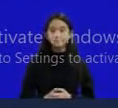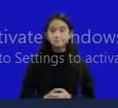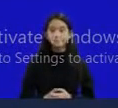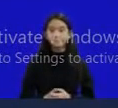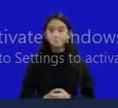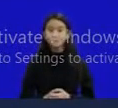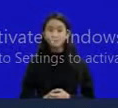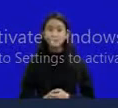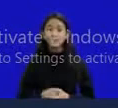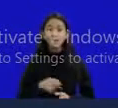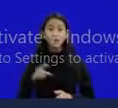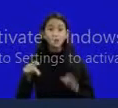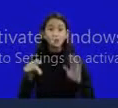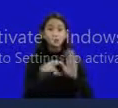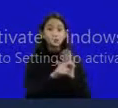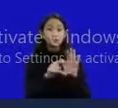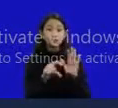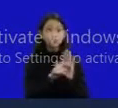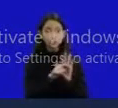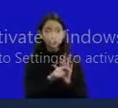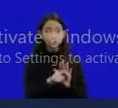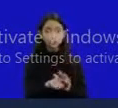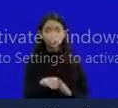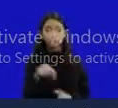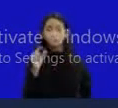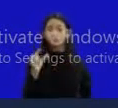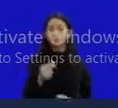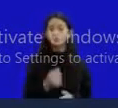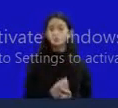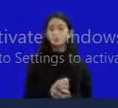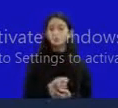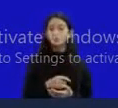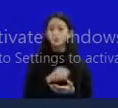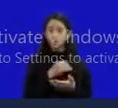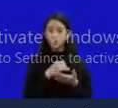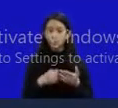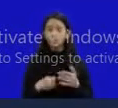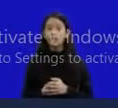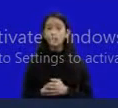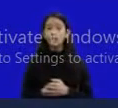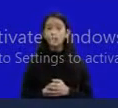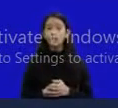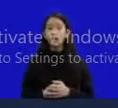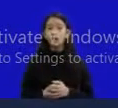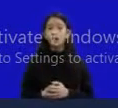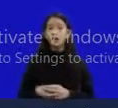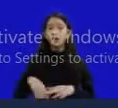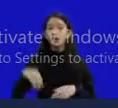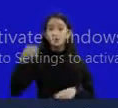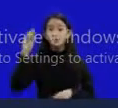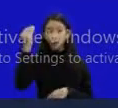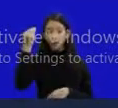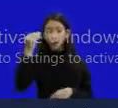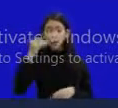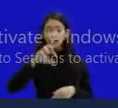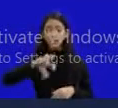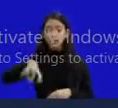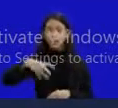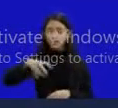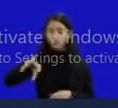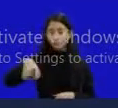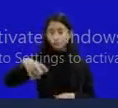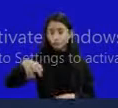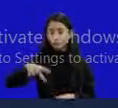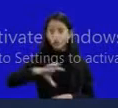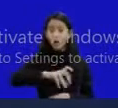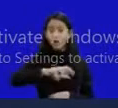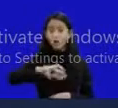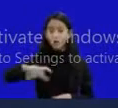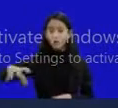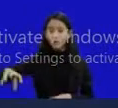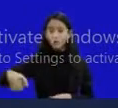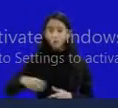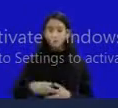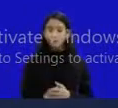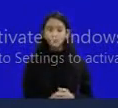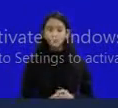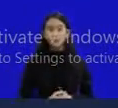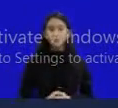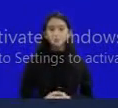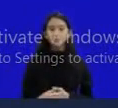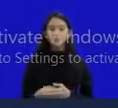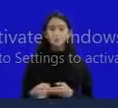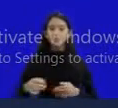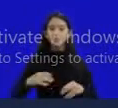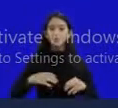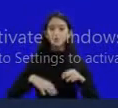ini adalah salah satu contoh untuk mengilustrasi bahwa bagi kepala daerah mereka bisa melakukan pembukaan itu secara